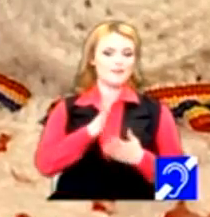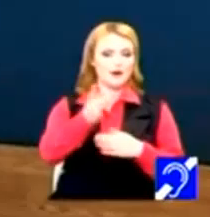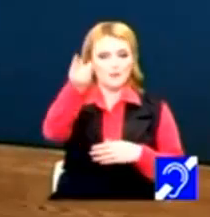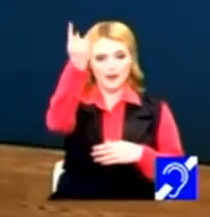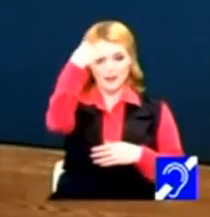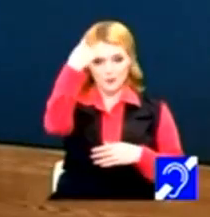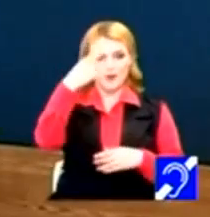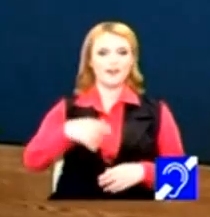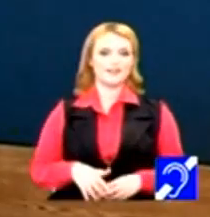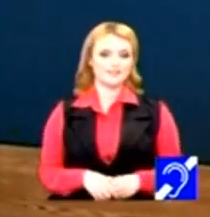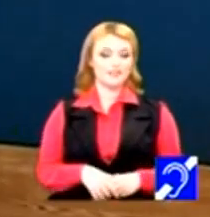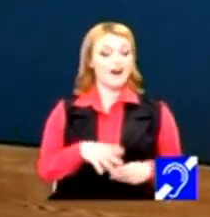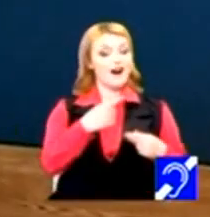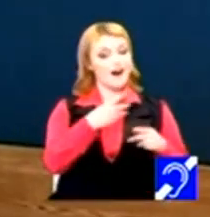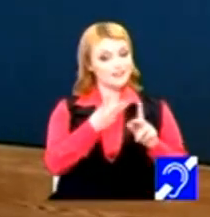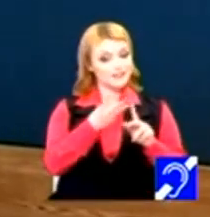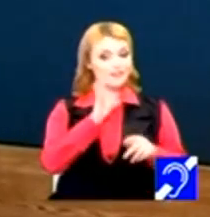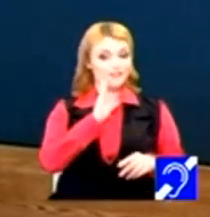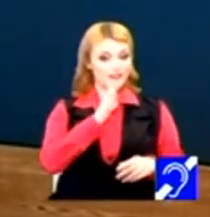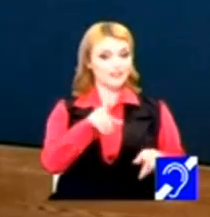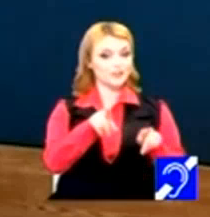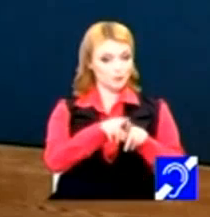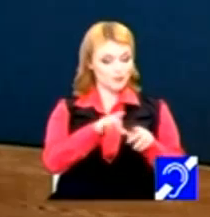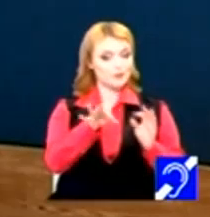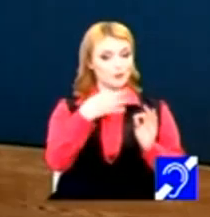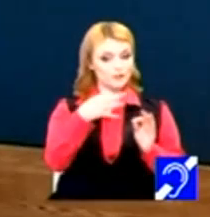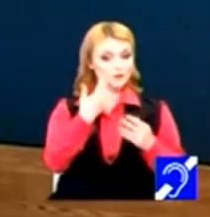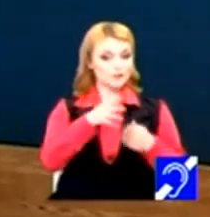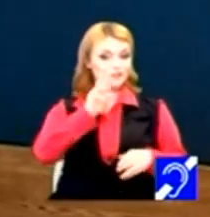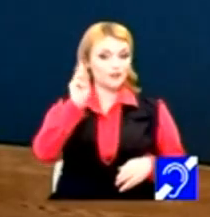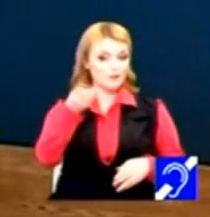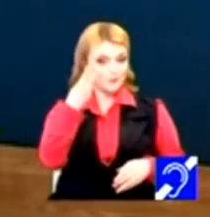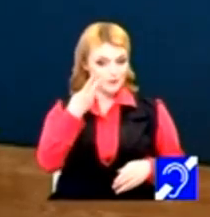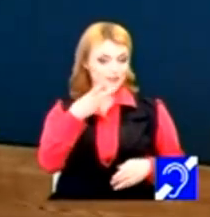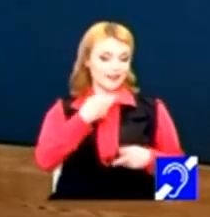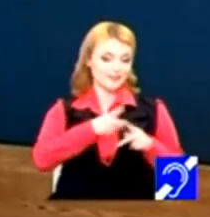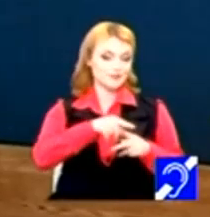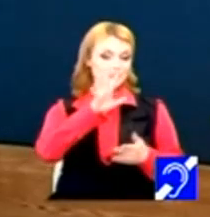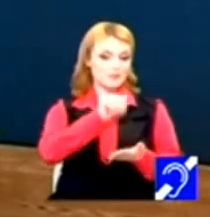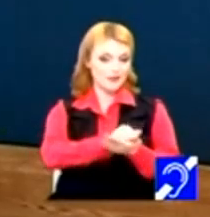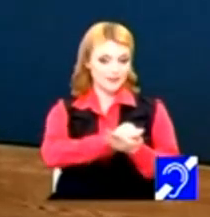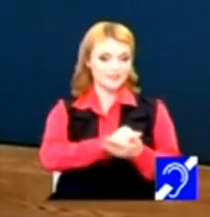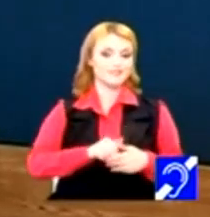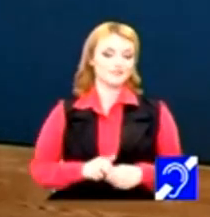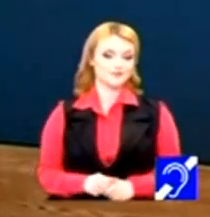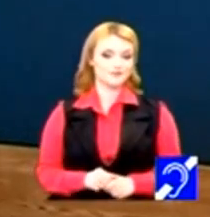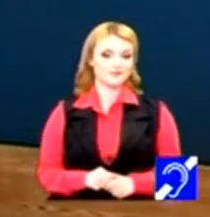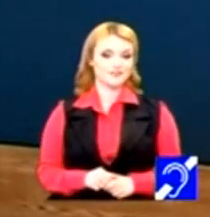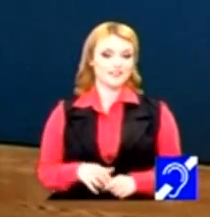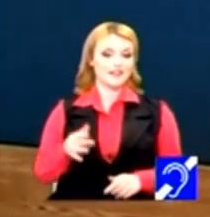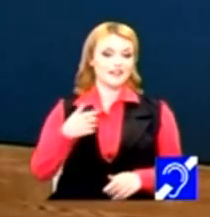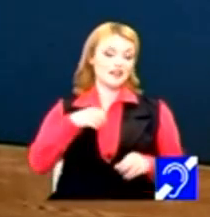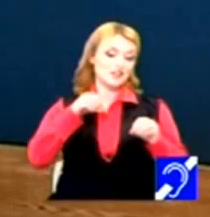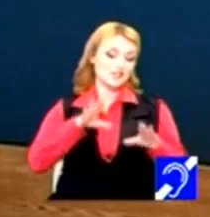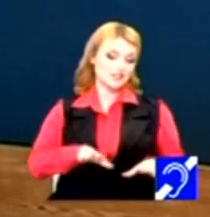pălărioare mici. Olga Torgai brodează și ea de aproape 2 ani mărțișoare tradiționale. Am hotărât să fac de tip